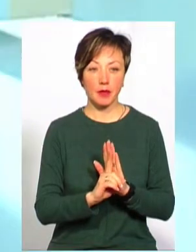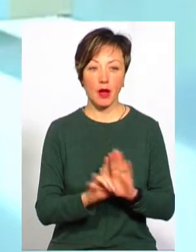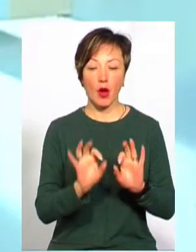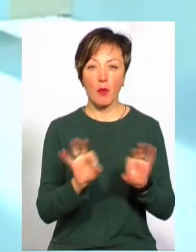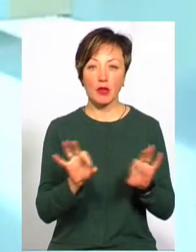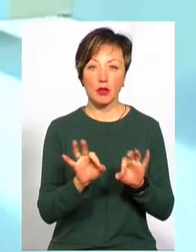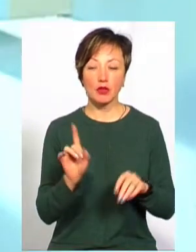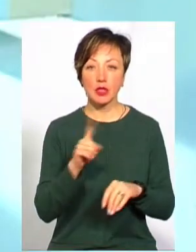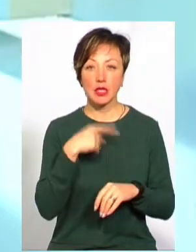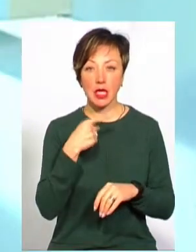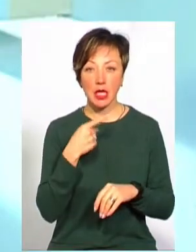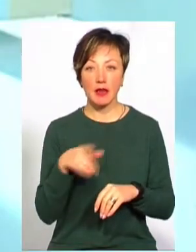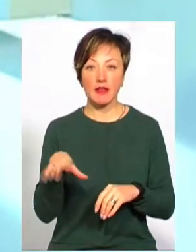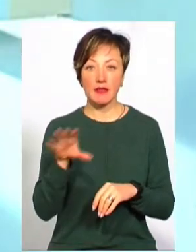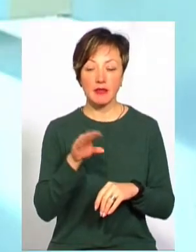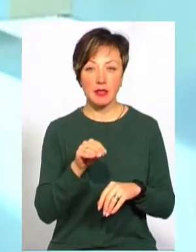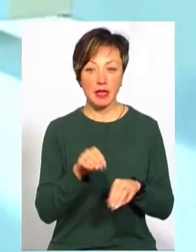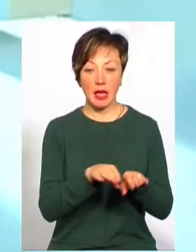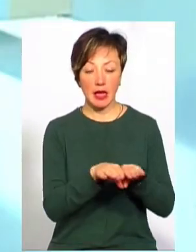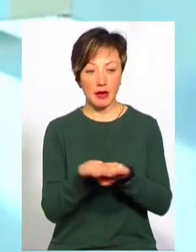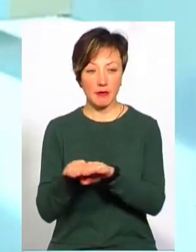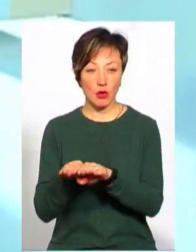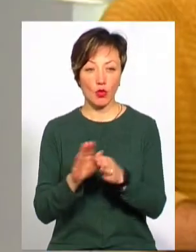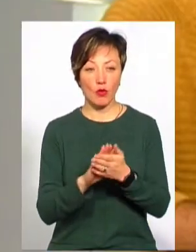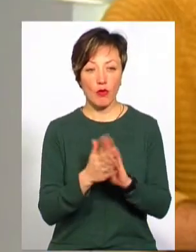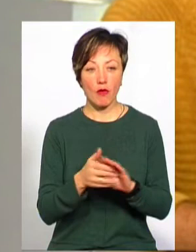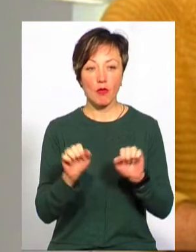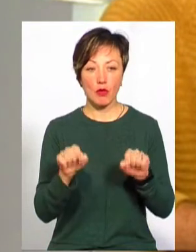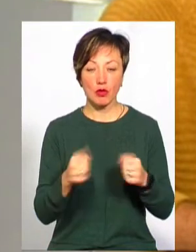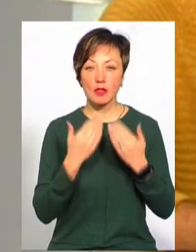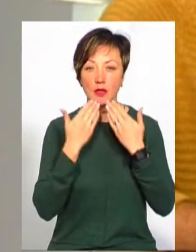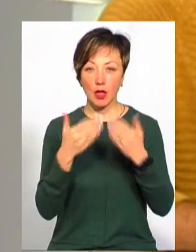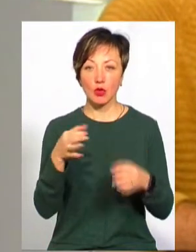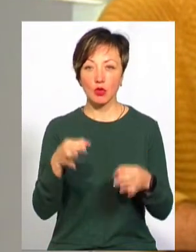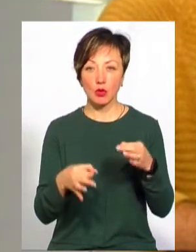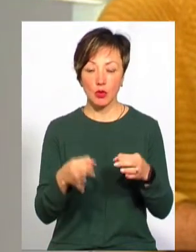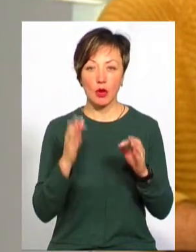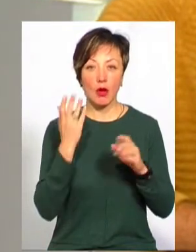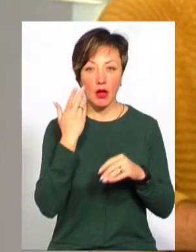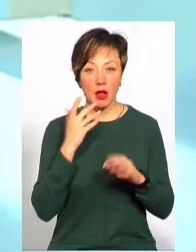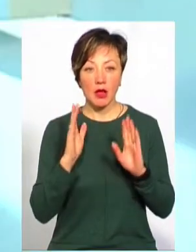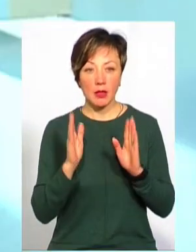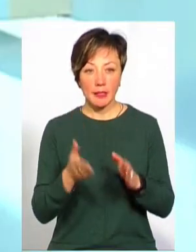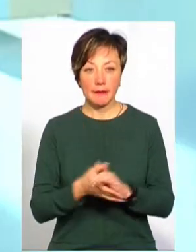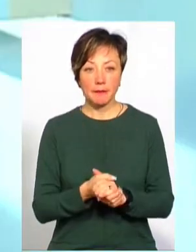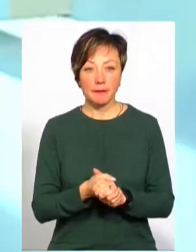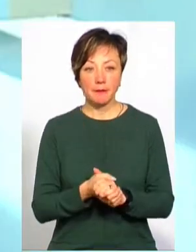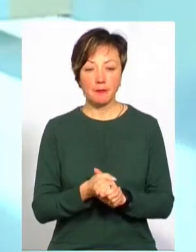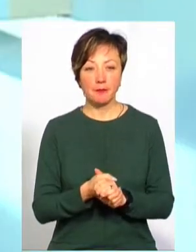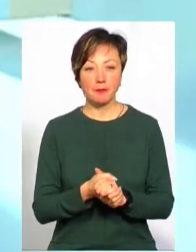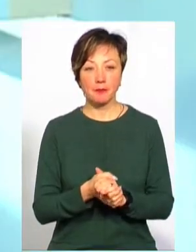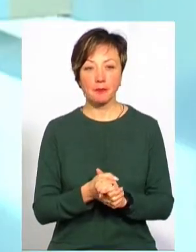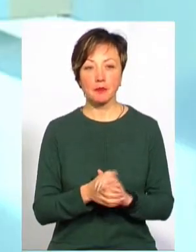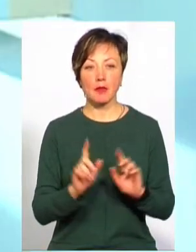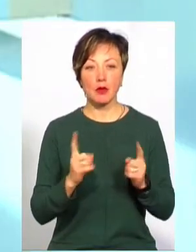свій коментар з того, що сказали, що все рівно, навіть в таких умовах, може звертатися до суду, коли буде розірвати. Ну, безумовно,